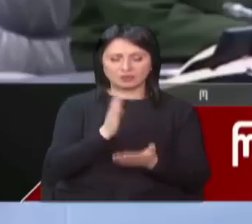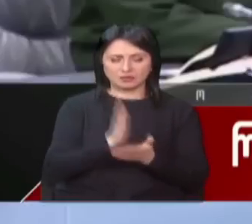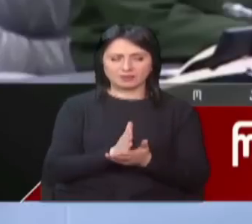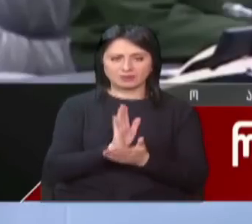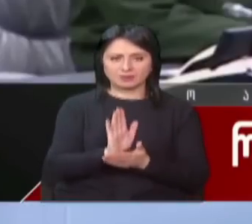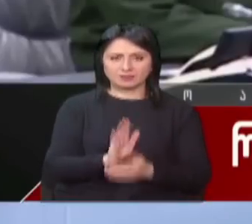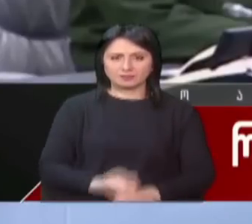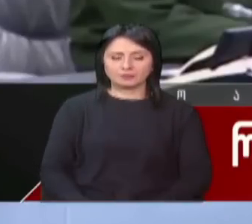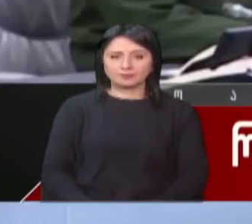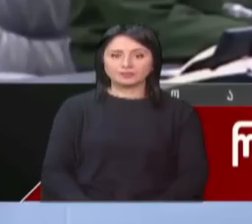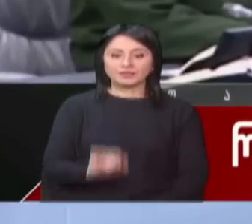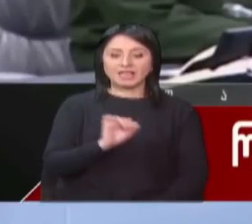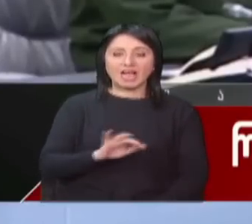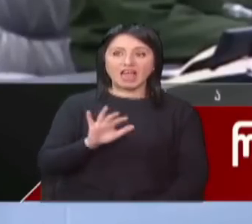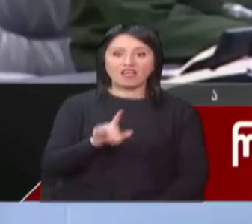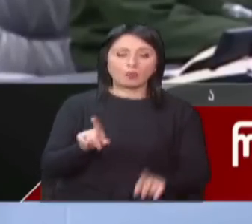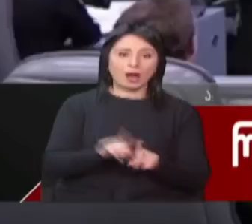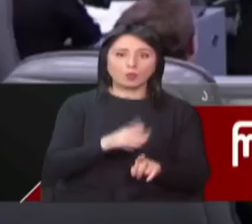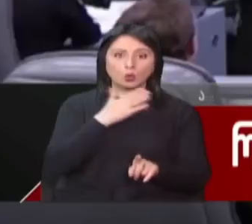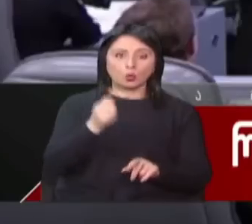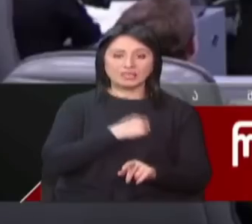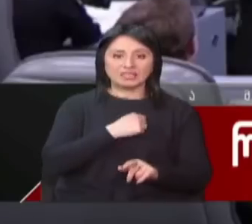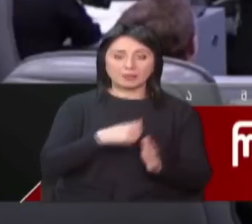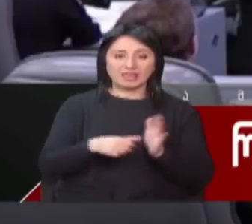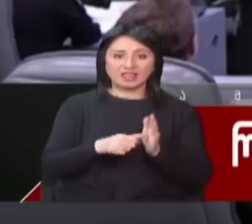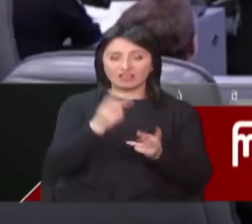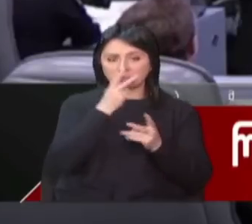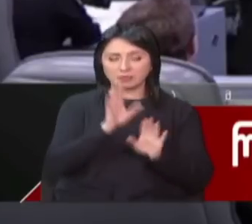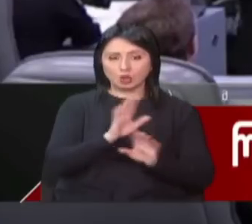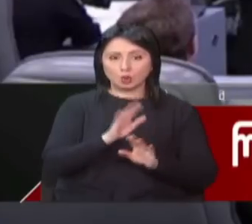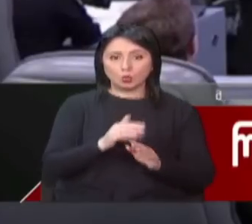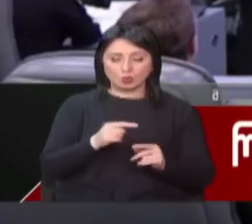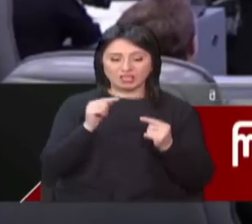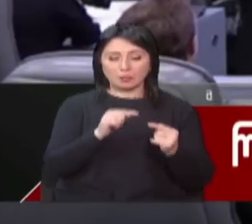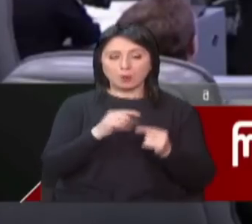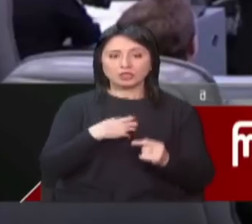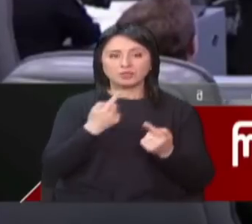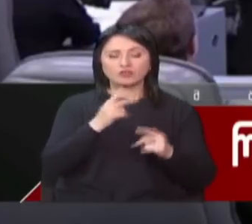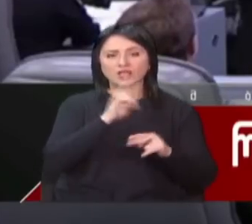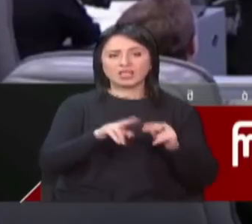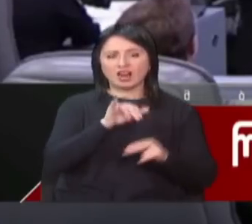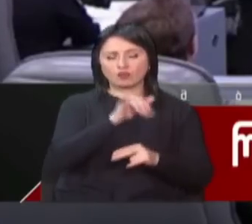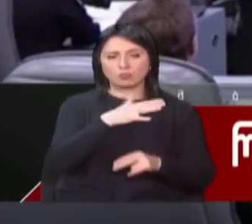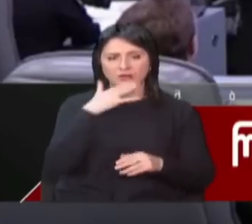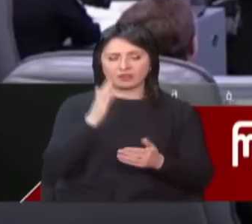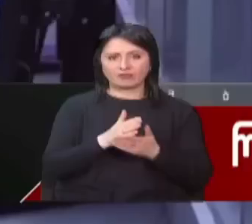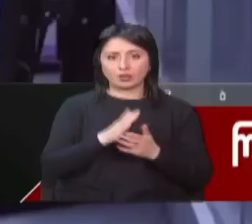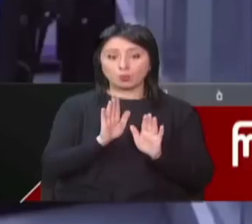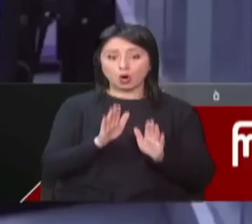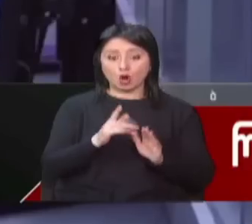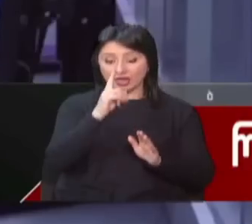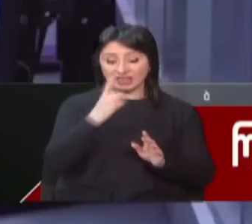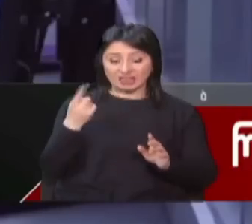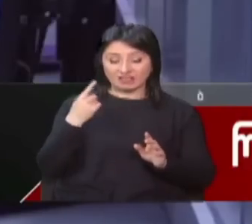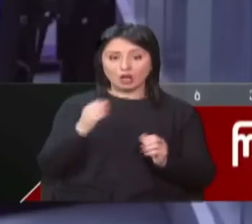გააჩნია. Დასავლეთისგან უპრეცედენტო სამხედრო დახმარების მიუხედავად მოწინააღმდეგე მნიშვნელოვან დანაკარგებს განიცდის. მხოლოდ გასულ